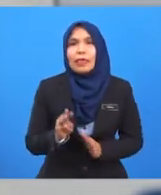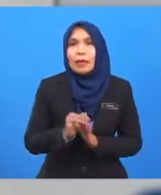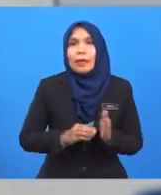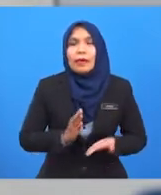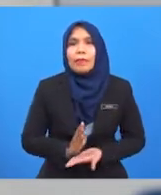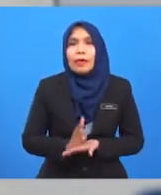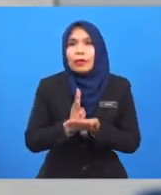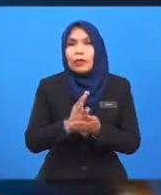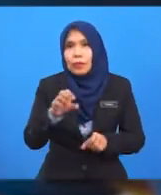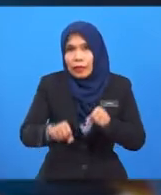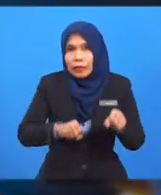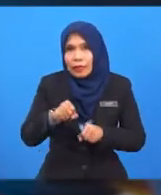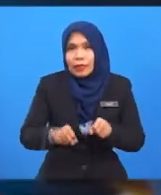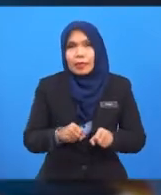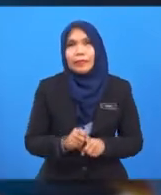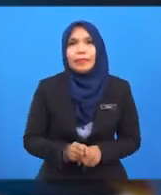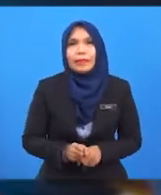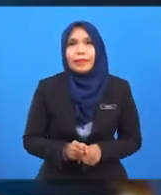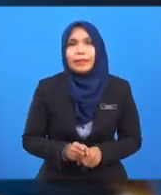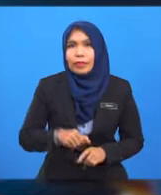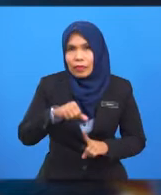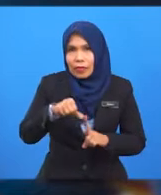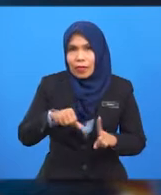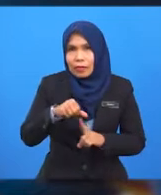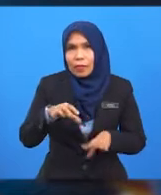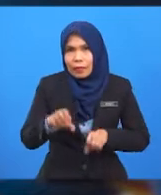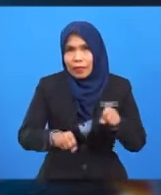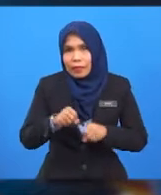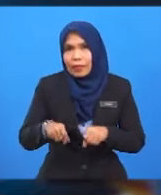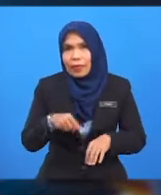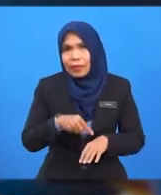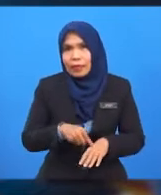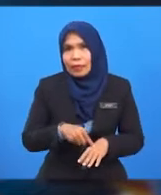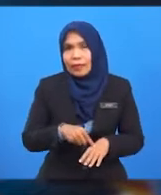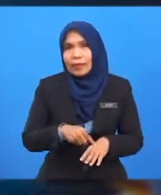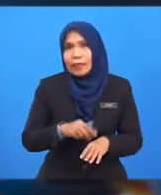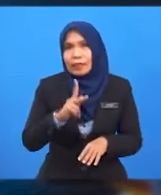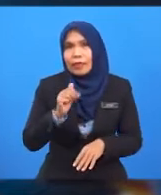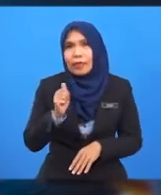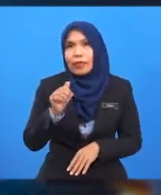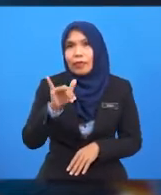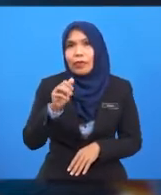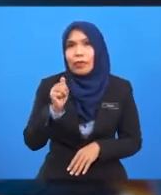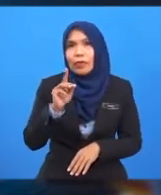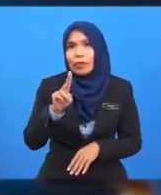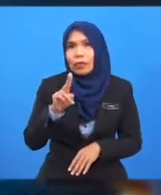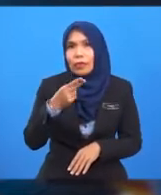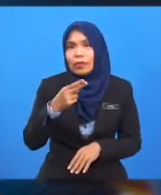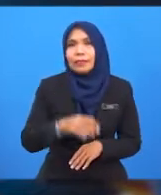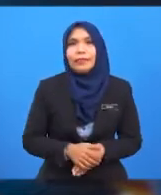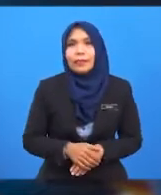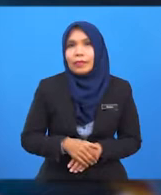untuk berfungsi. Apabila basikal dikayu, gear bersaiz besar